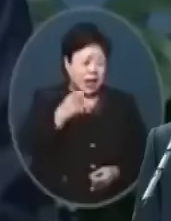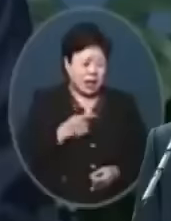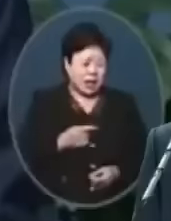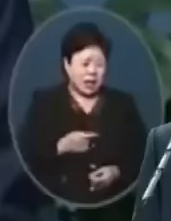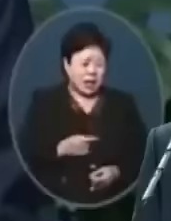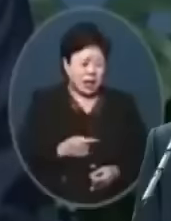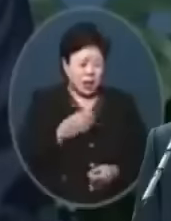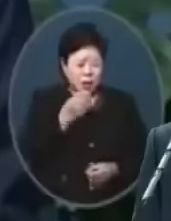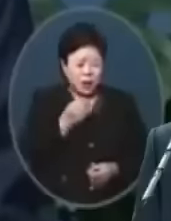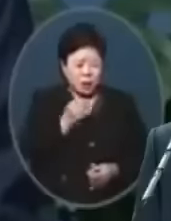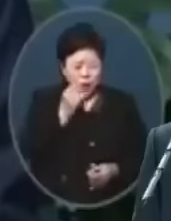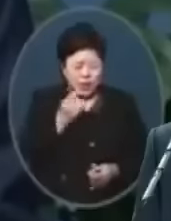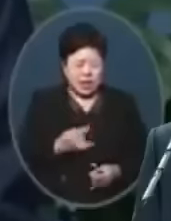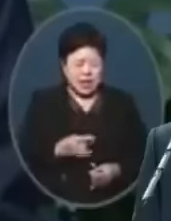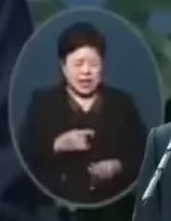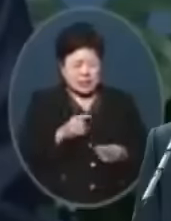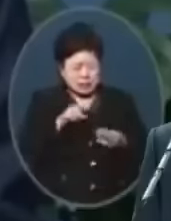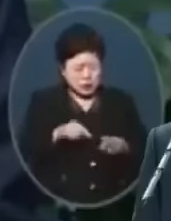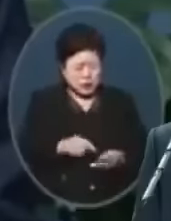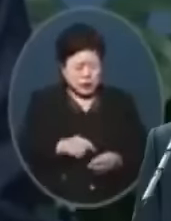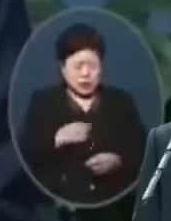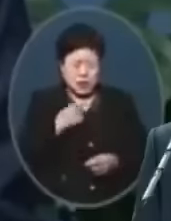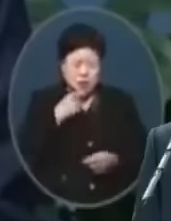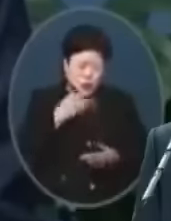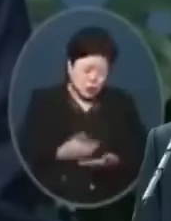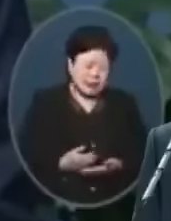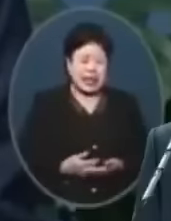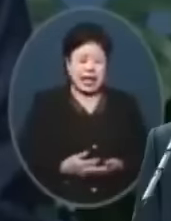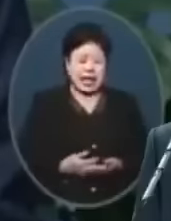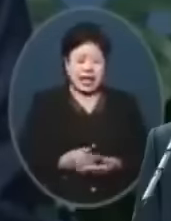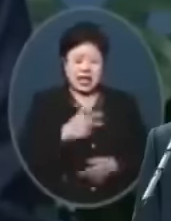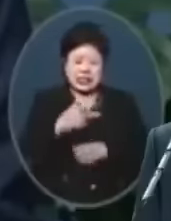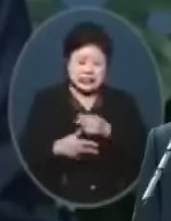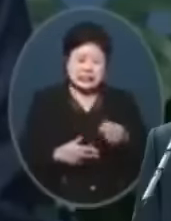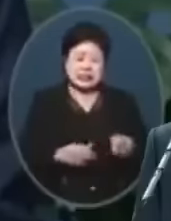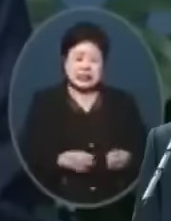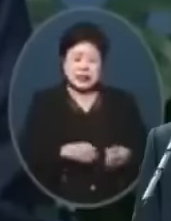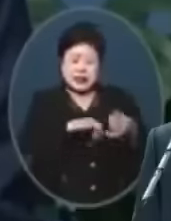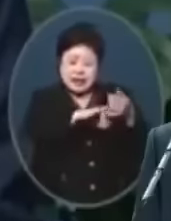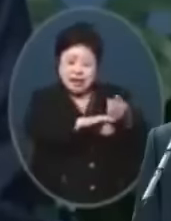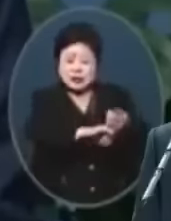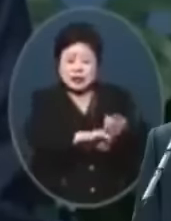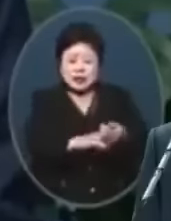외삼촌이 나를 속여도 여 분수가 있지 7년 계약을 맺고 난 다음에 은희를